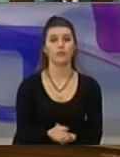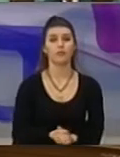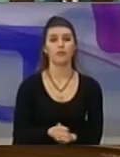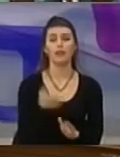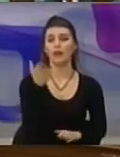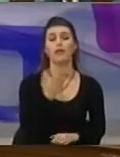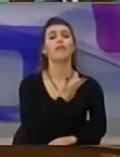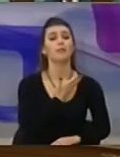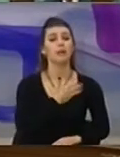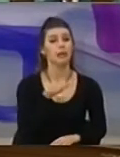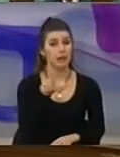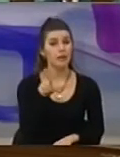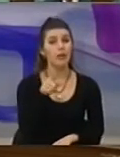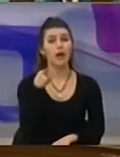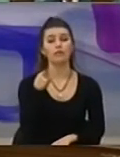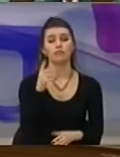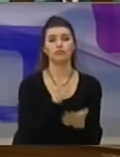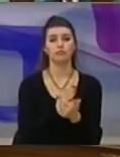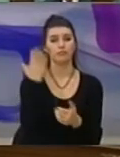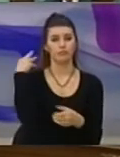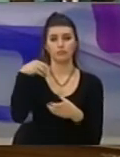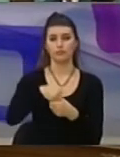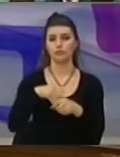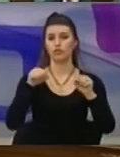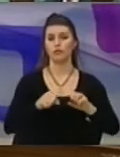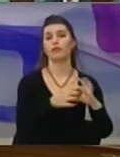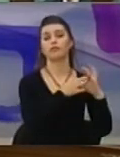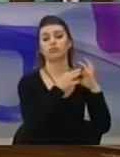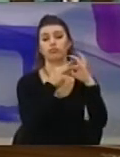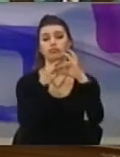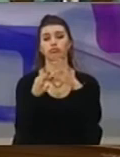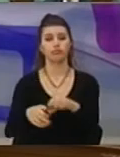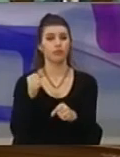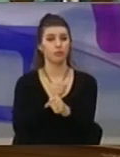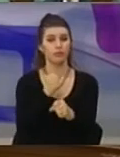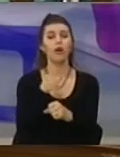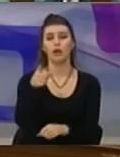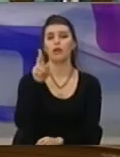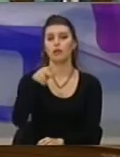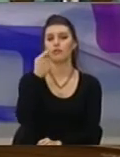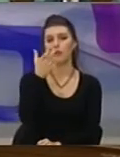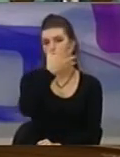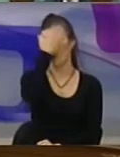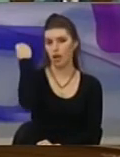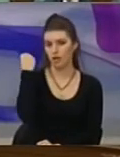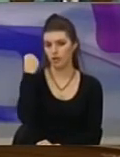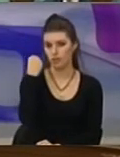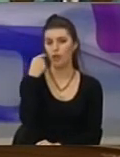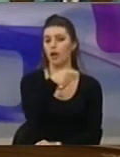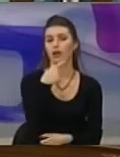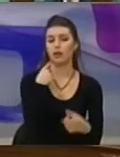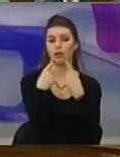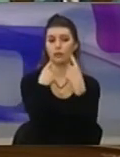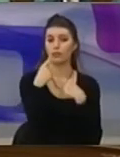Fatmir Limaj, si duket, edhe pse ka qenë qeveri gjatë, ka arruhe që kur bëhet fjallë për 100 ditë e